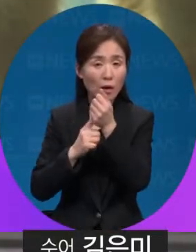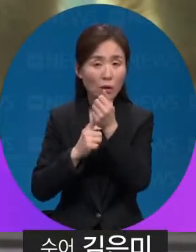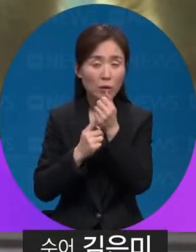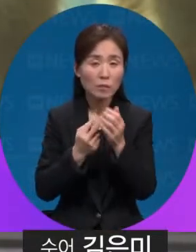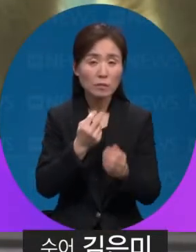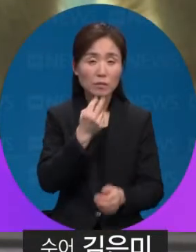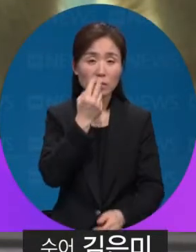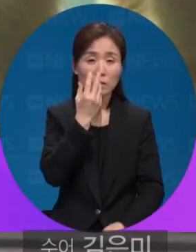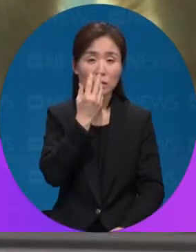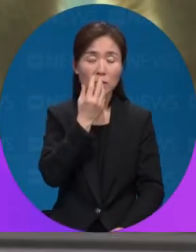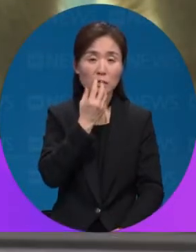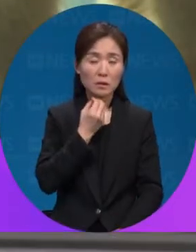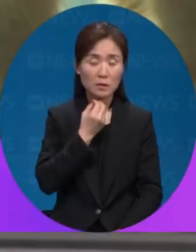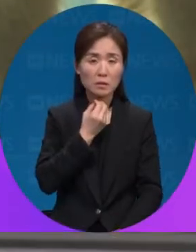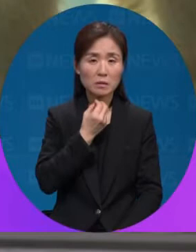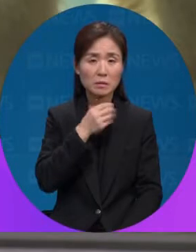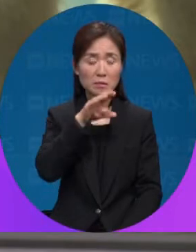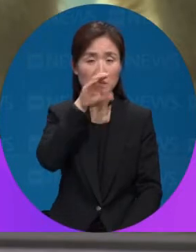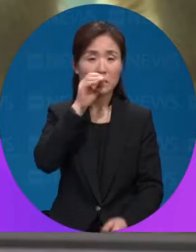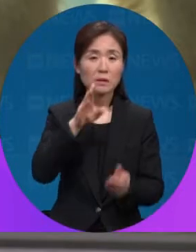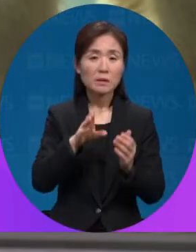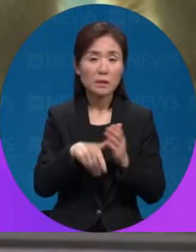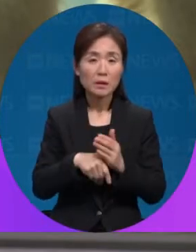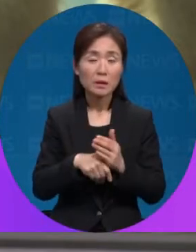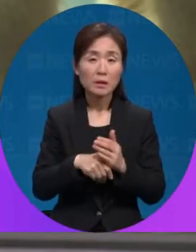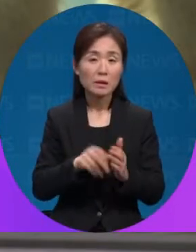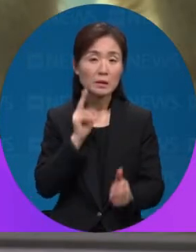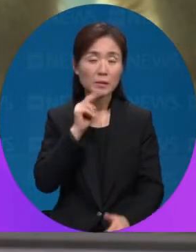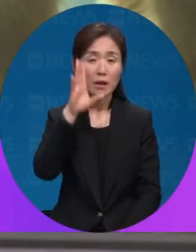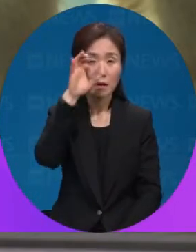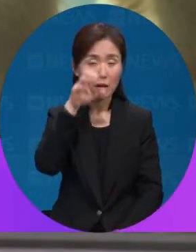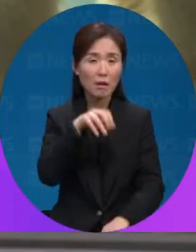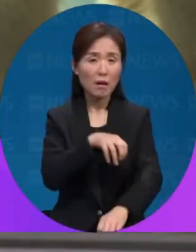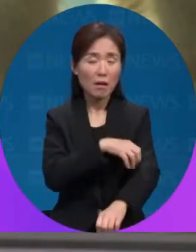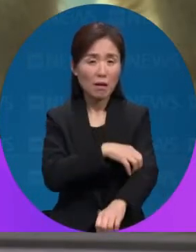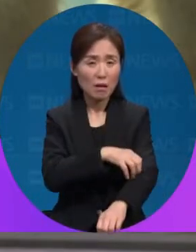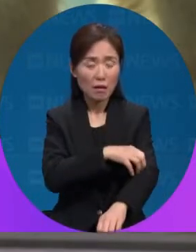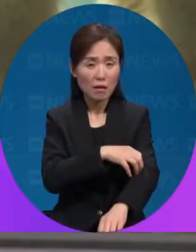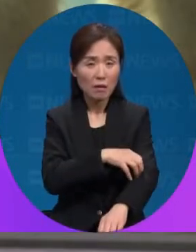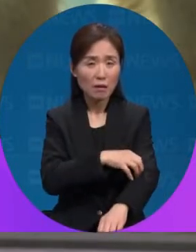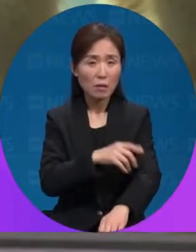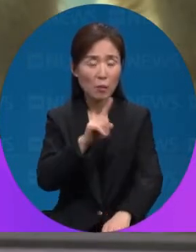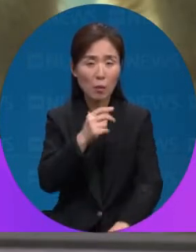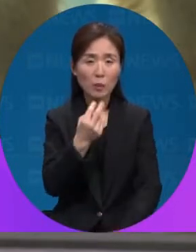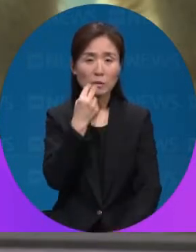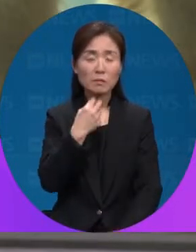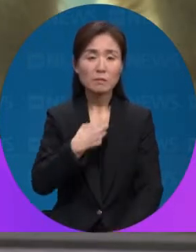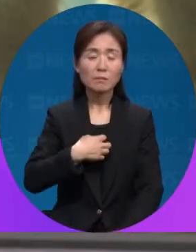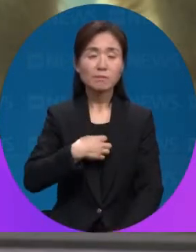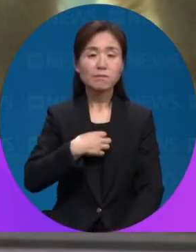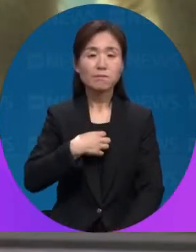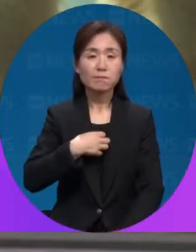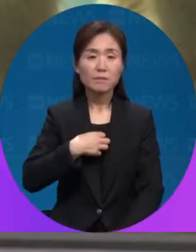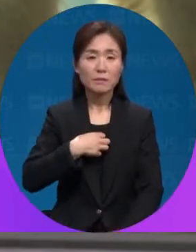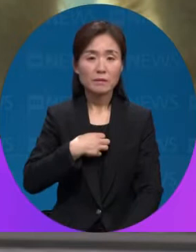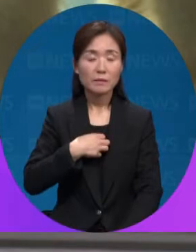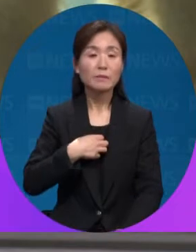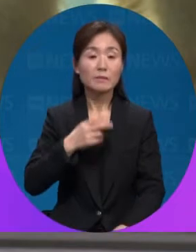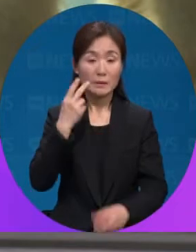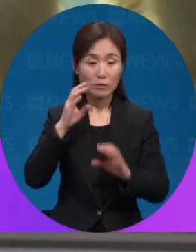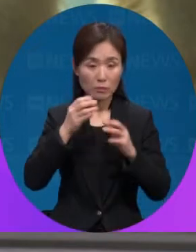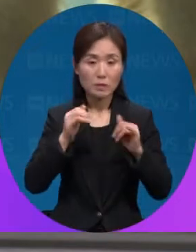혼란을 일으키는 땅콩 알레르기 환자가 미국에서만 460만 명 이른 것으로 조사됐습니다